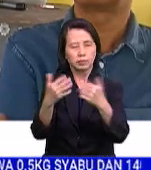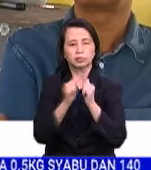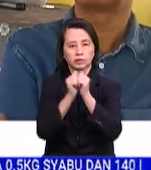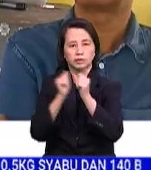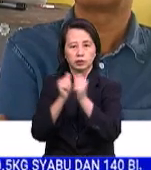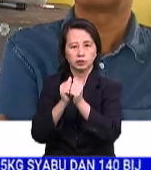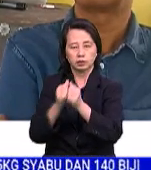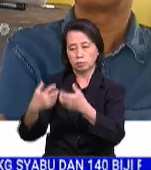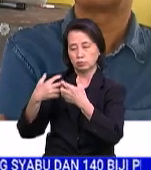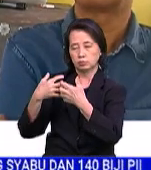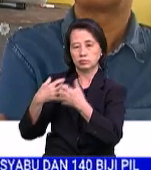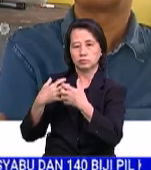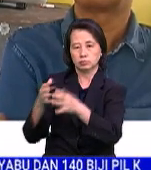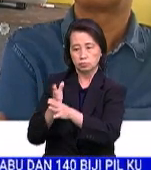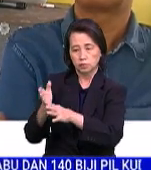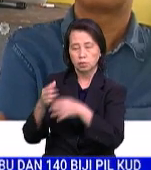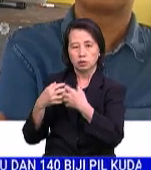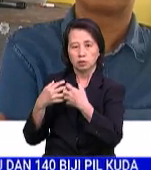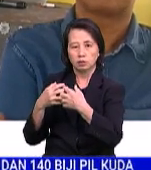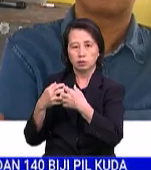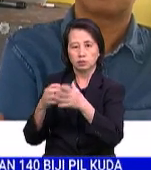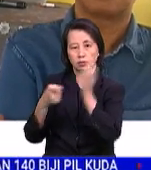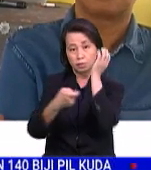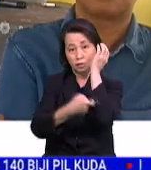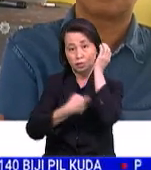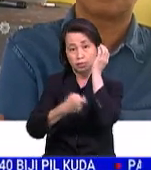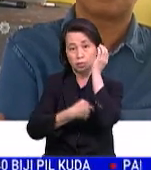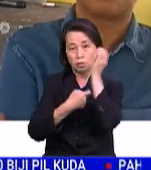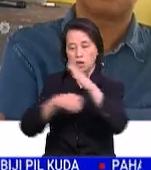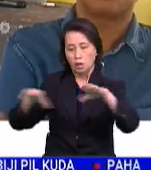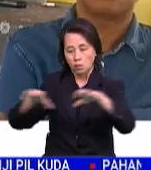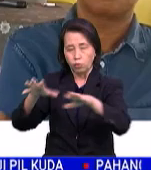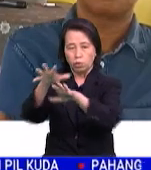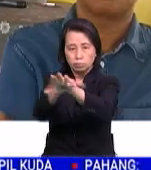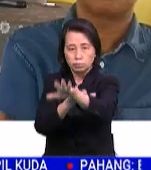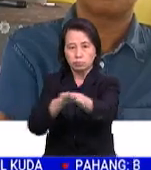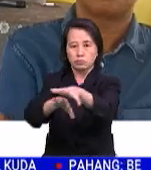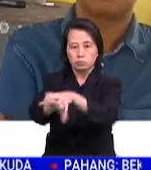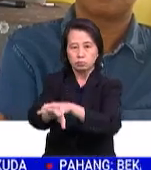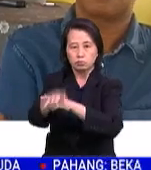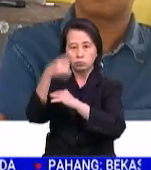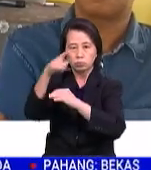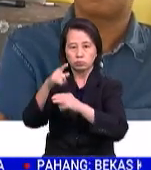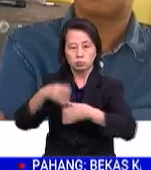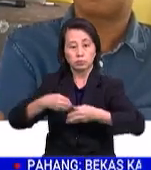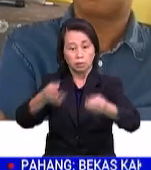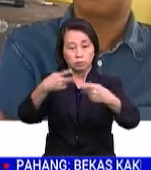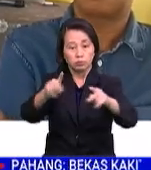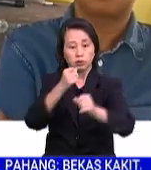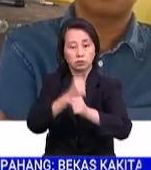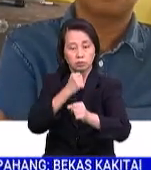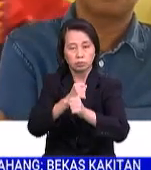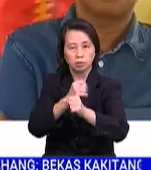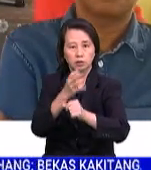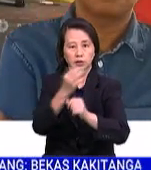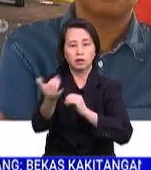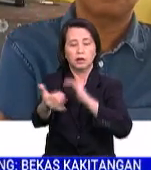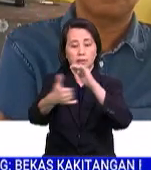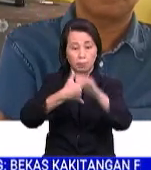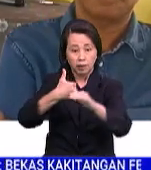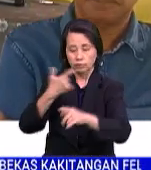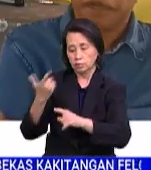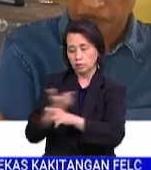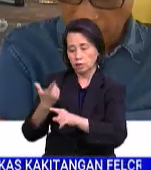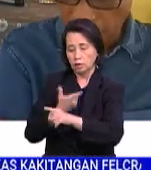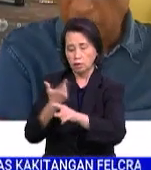sektor pengeluaran kilang getah, produk getah ini, pengeluaran sarung tangan, untuk kita beri latihan kepada mereka. Masuk saja latih,